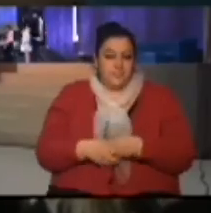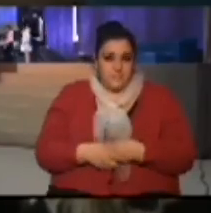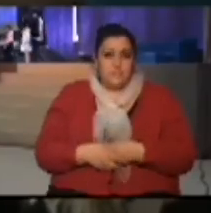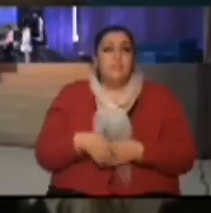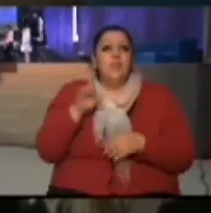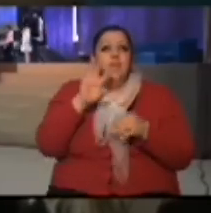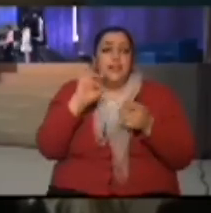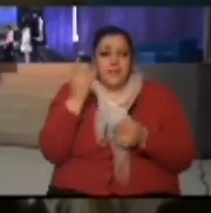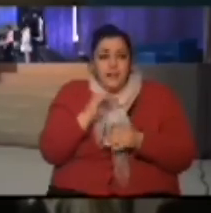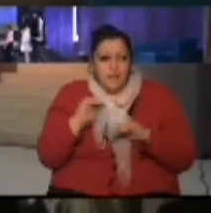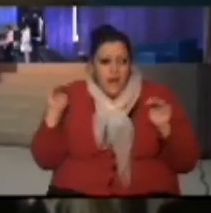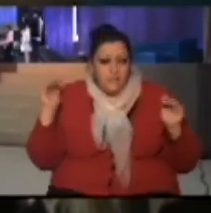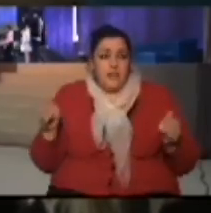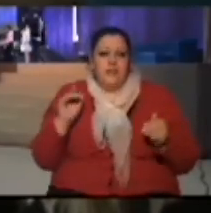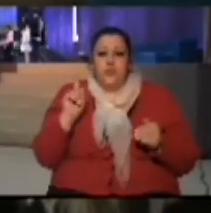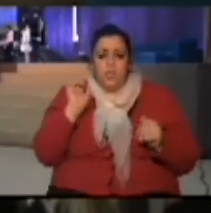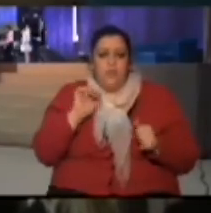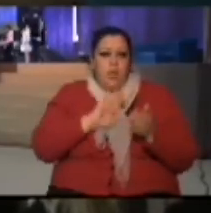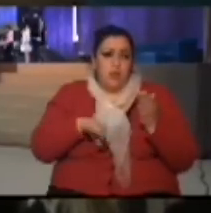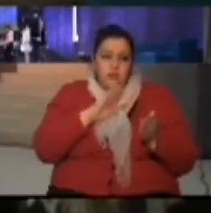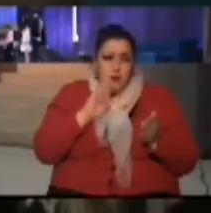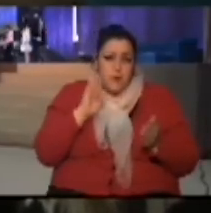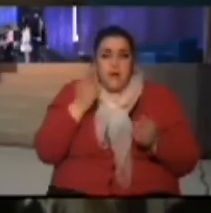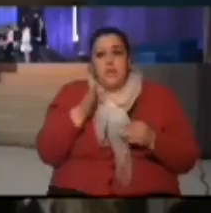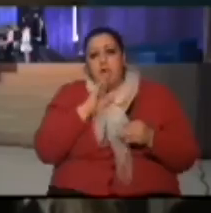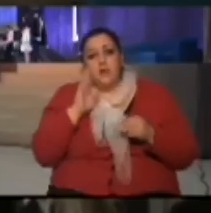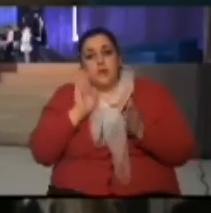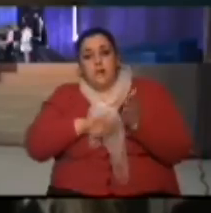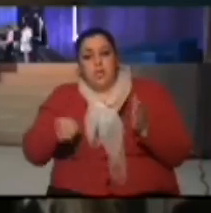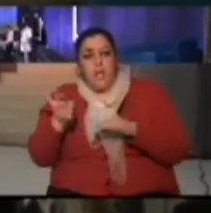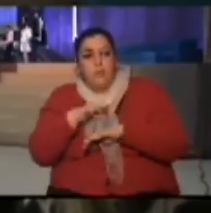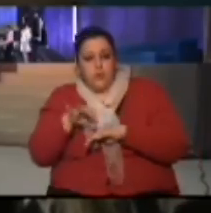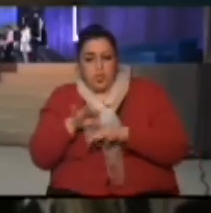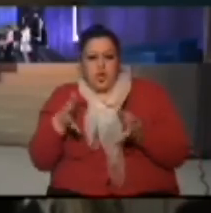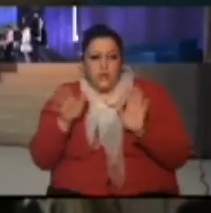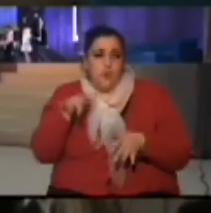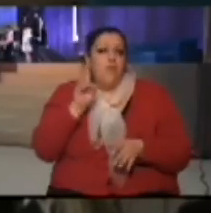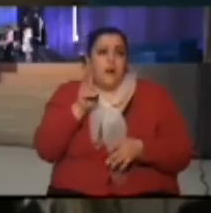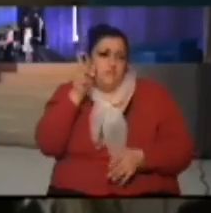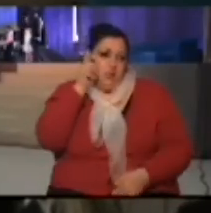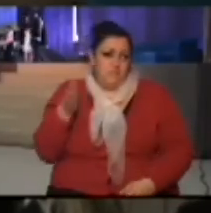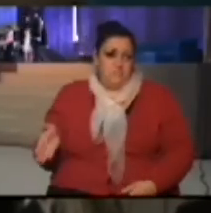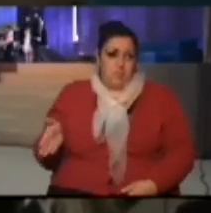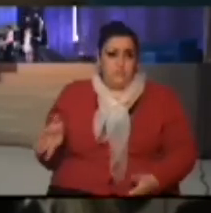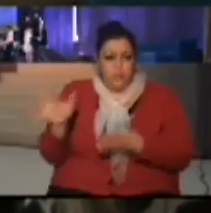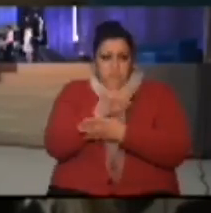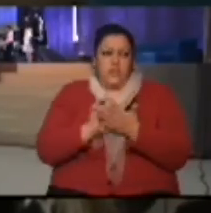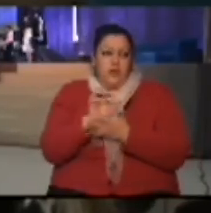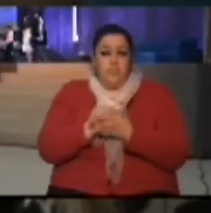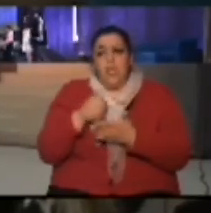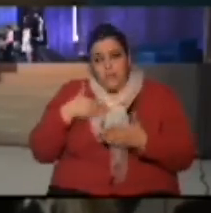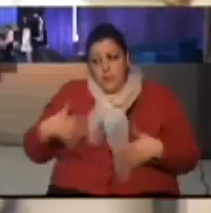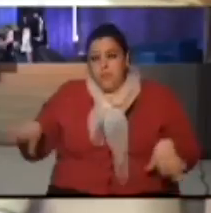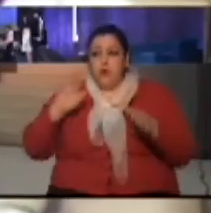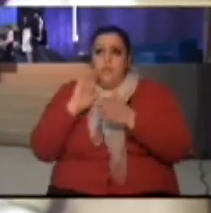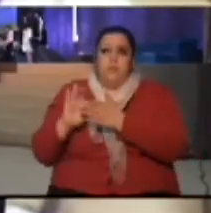որ երեխաներին առանց հայր է թողում, կանանց առանց ամուսին է թողում, մենք կարիք ունենք միաբանվելու, մենք կարիք